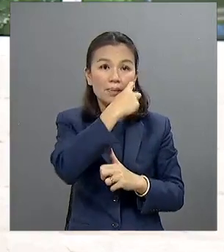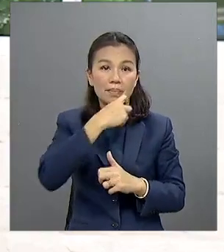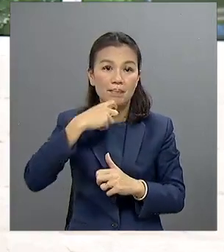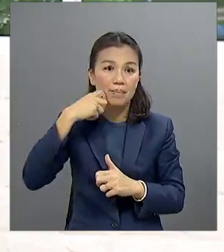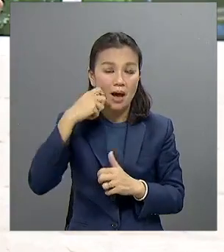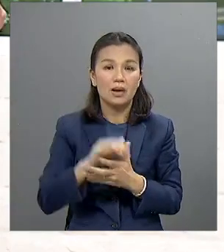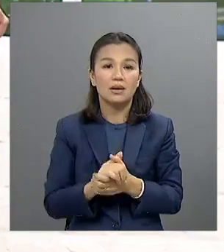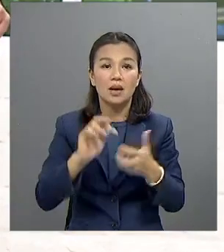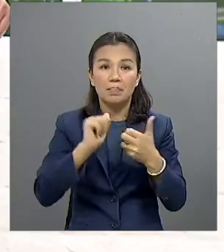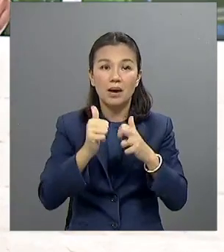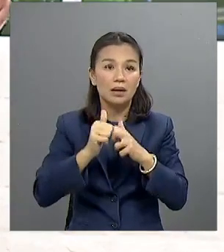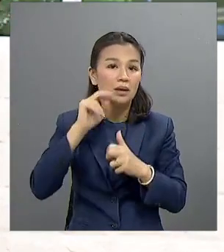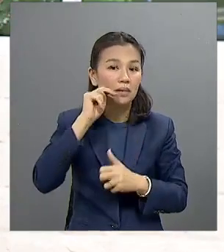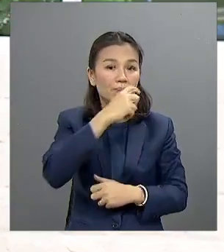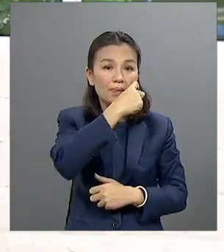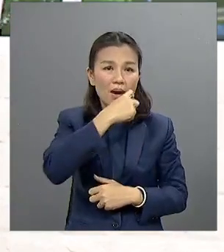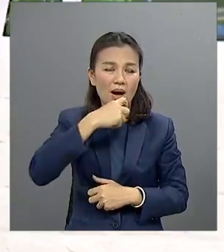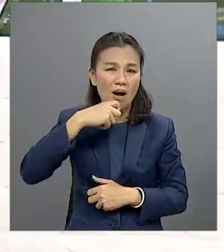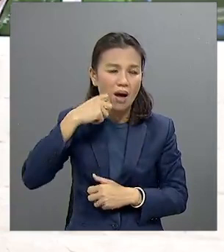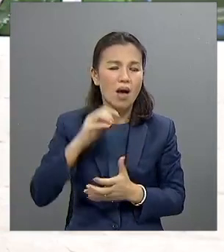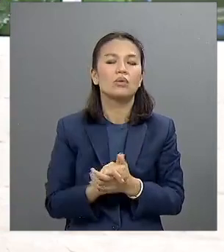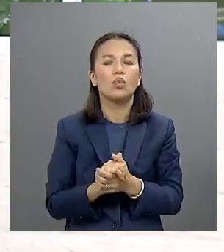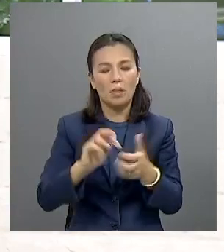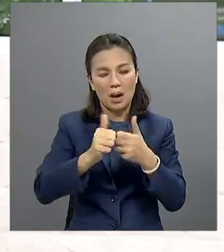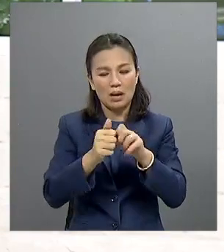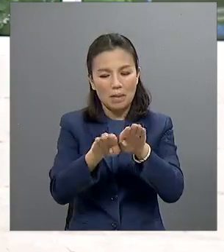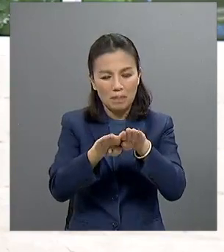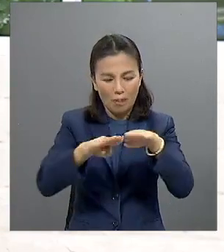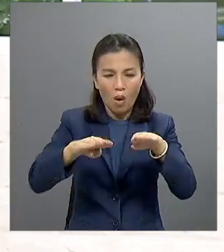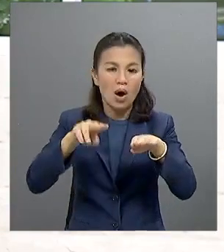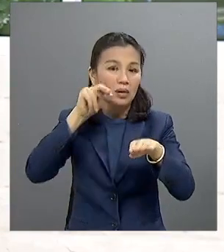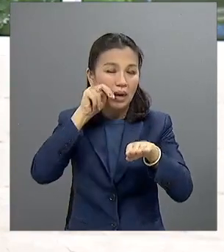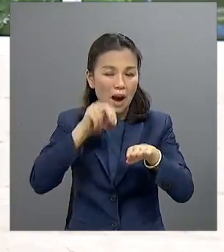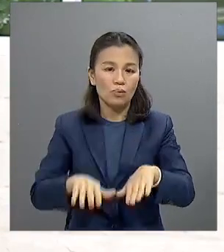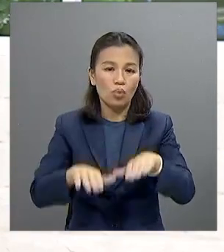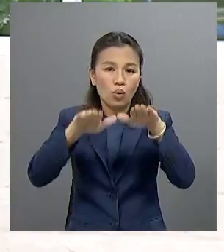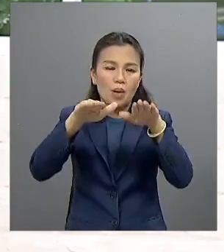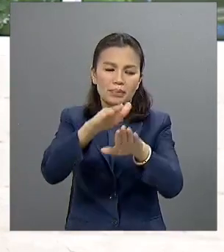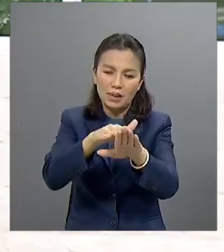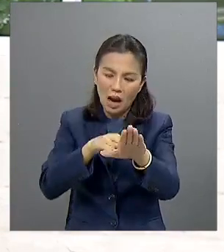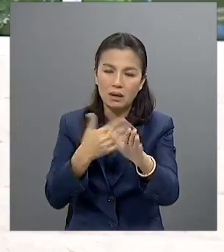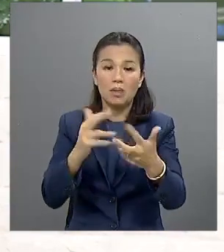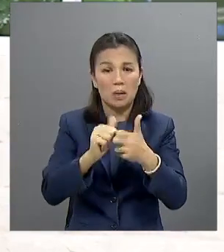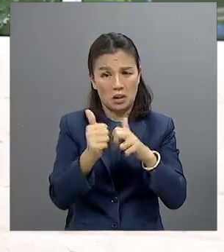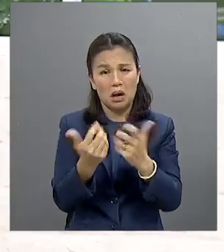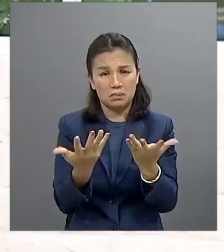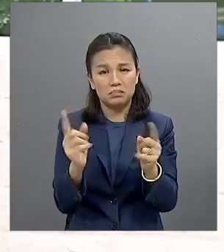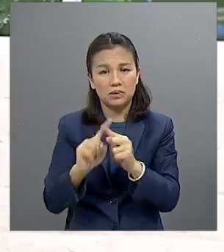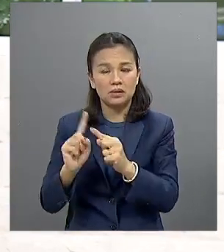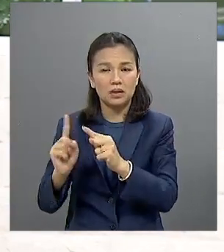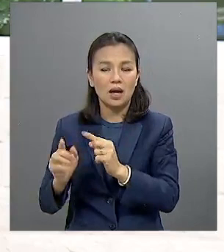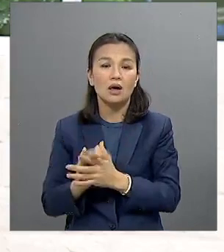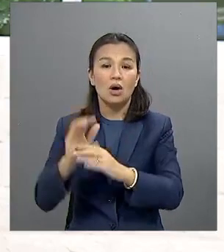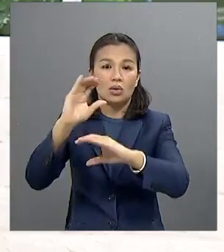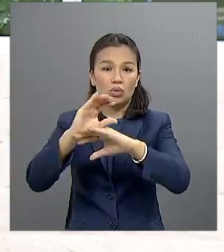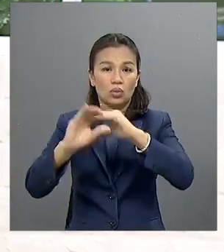ภัยแล้งก็แล้งดินแตกและแหงน้ำท่วมก็ท่วมเป็นเดือนเลยนะคะล่าสุดนะคะมีโครงการที่น่าสนใจค่ะในพื้